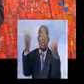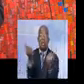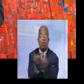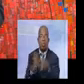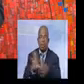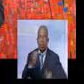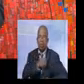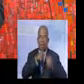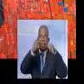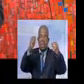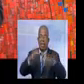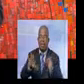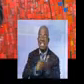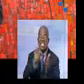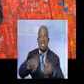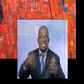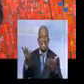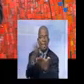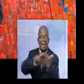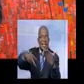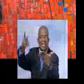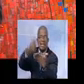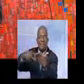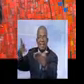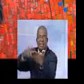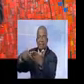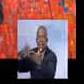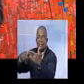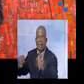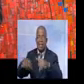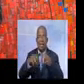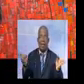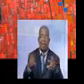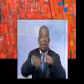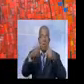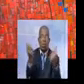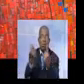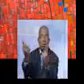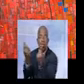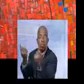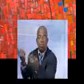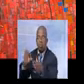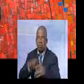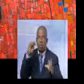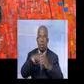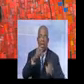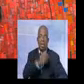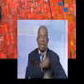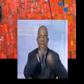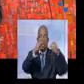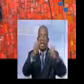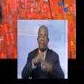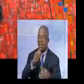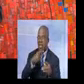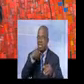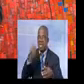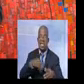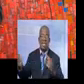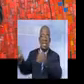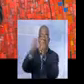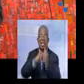commandement supérieur de la gendarmerie nationale, et de ses différentes composantes, des états-majors d'armée et des commandements des